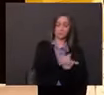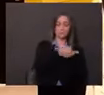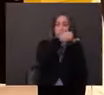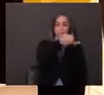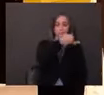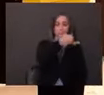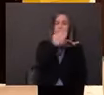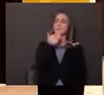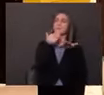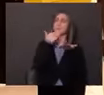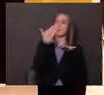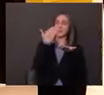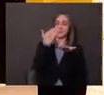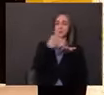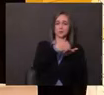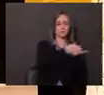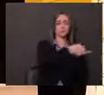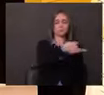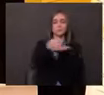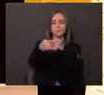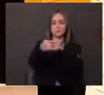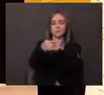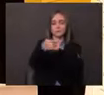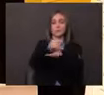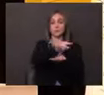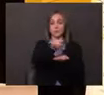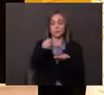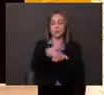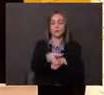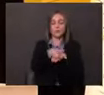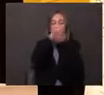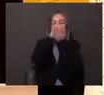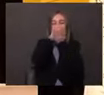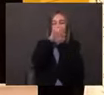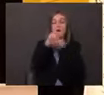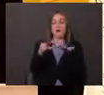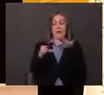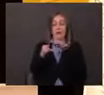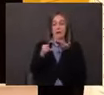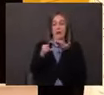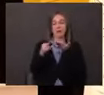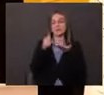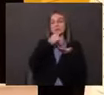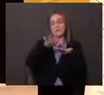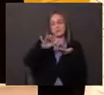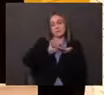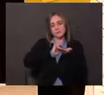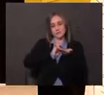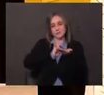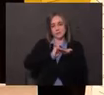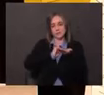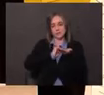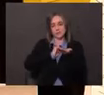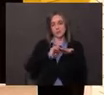odmówiwszy dziękczynienie, dał im, mówiąc: pijcie z niego wszyscy, bo to jest moja